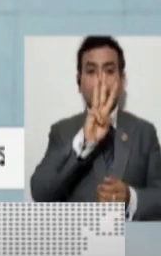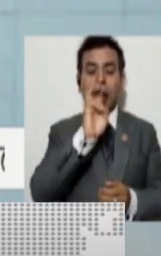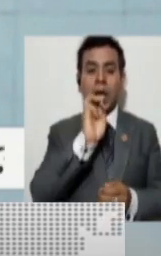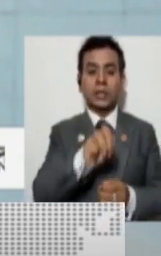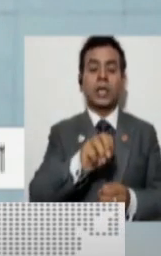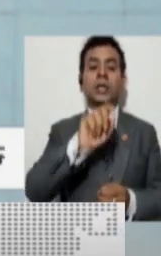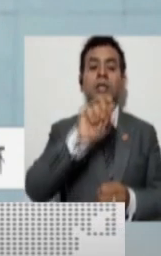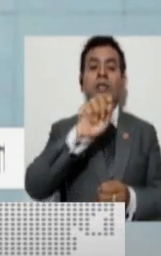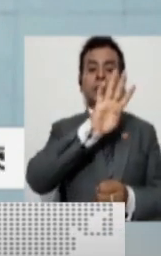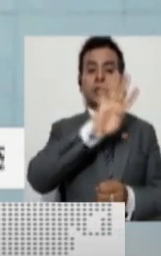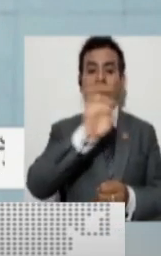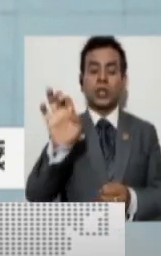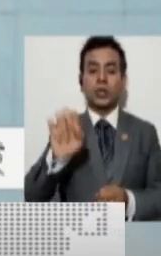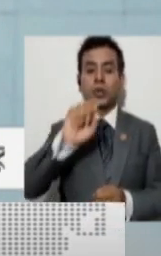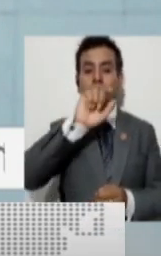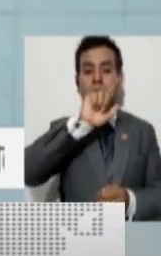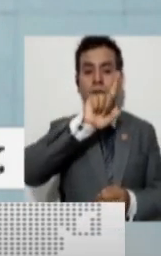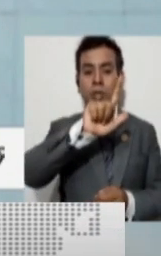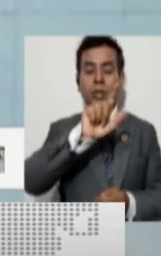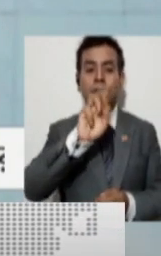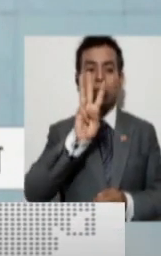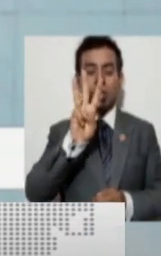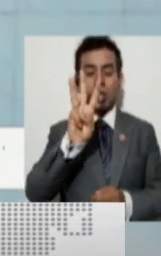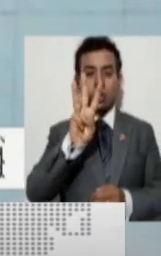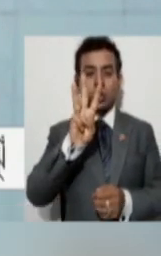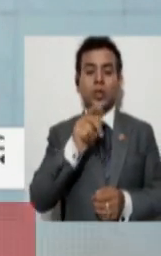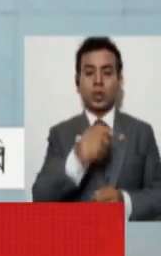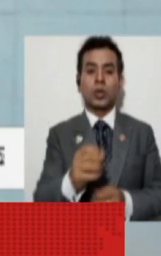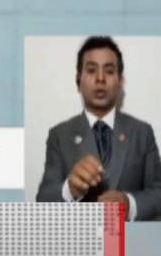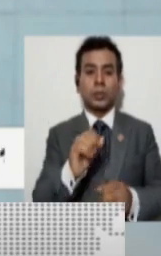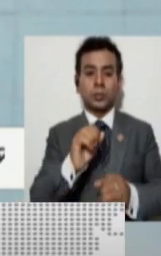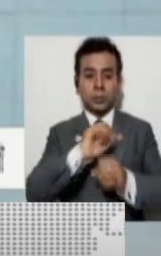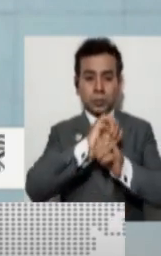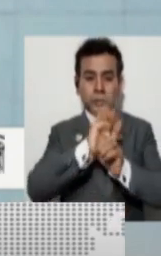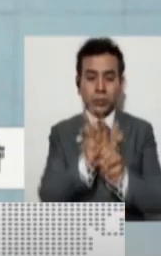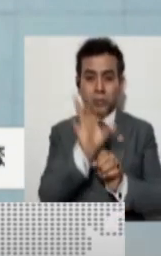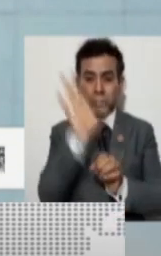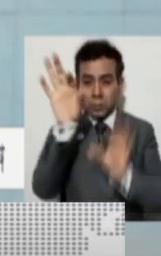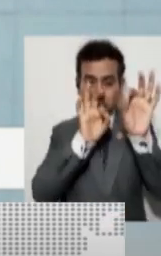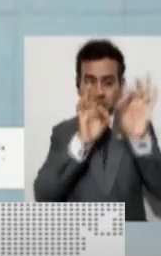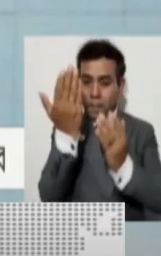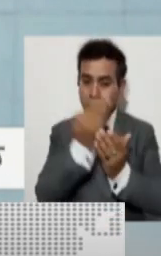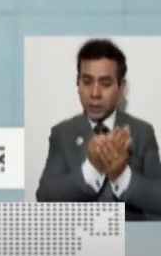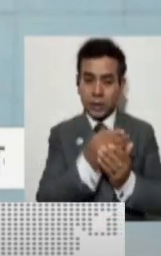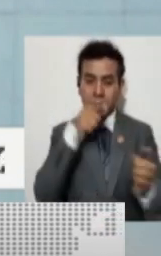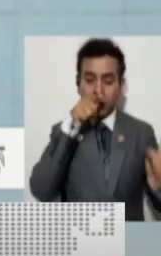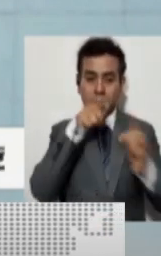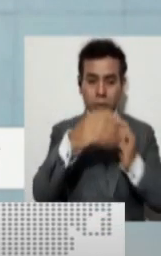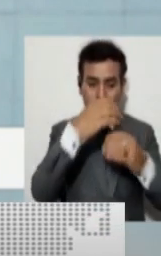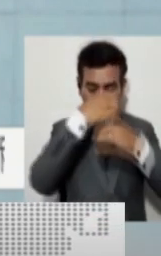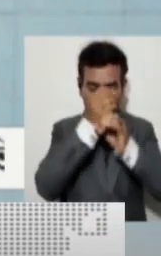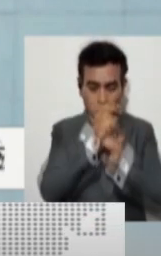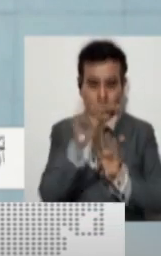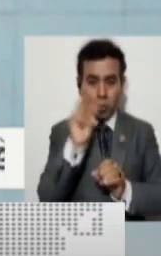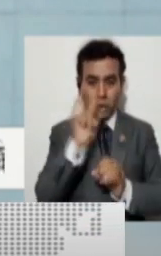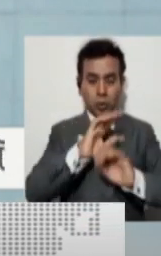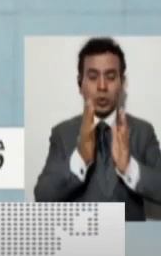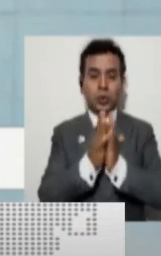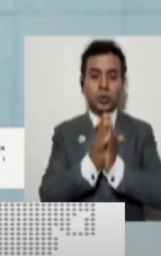হয়েছে 418 জনের মধ্যে। এ পর্যন্ত কোভিড-19